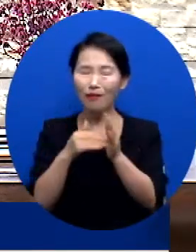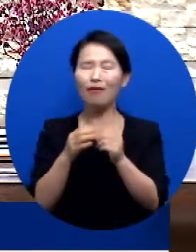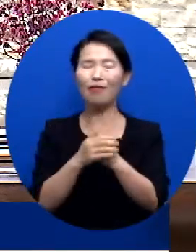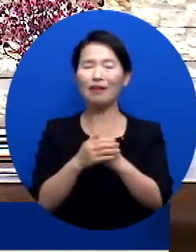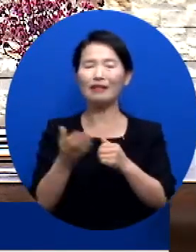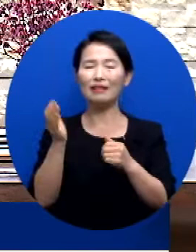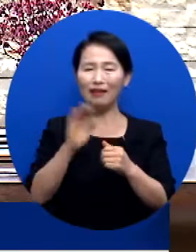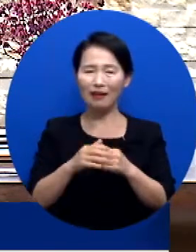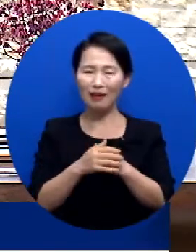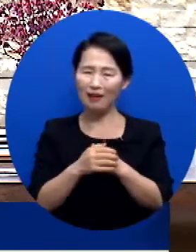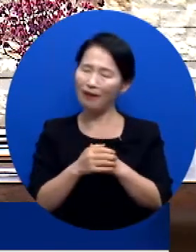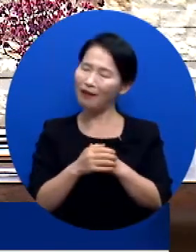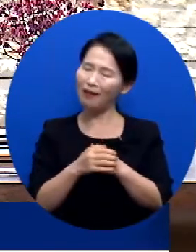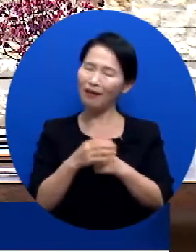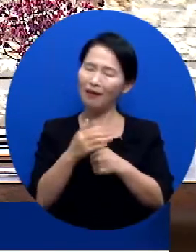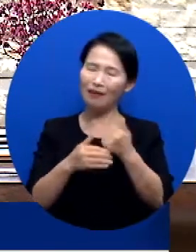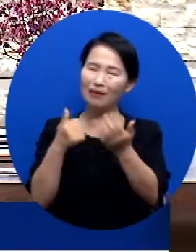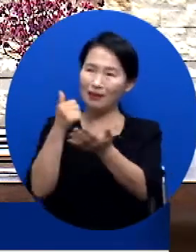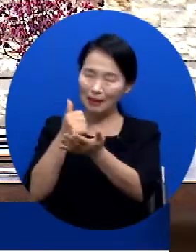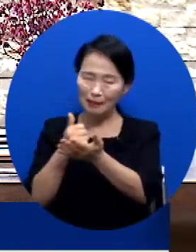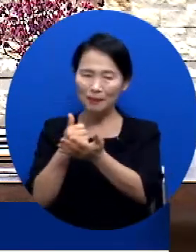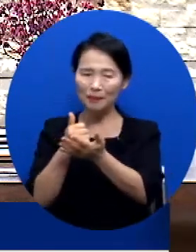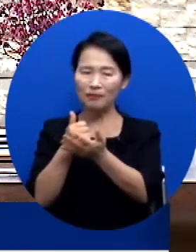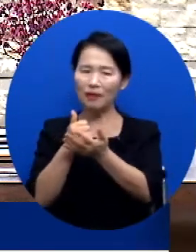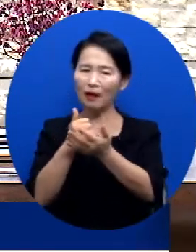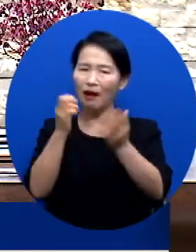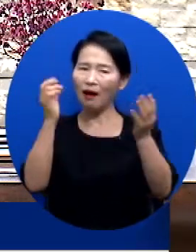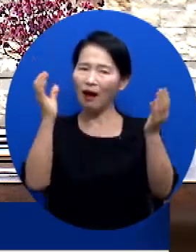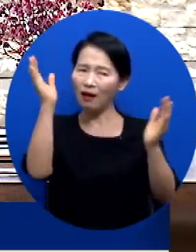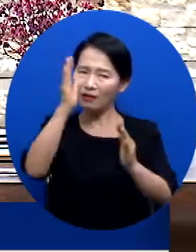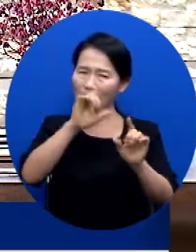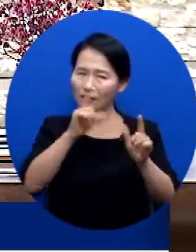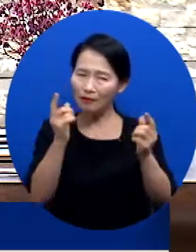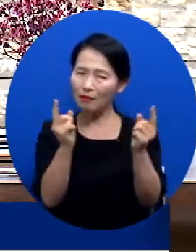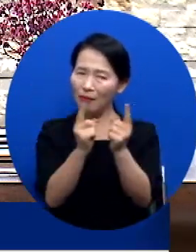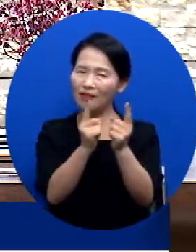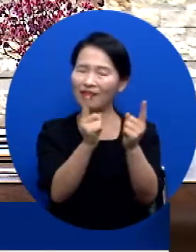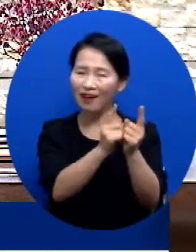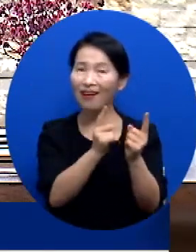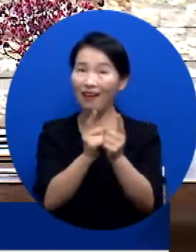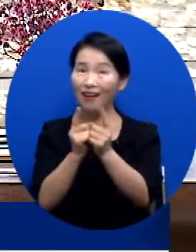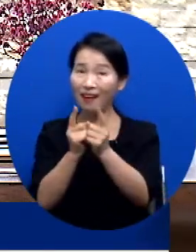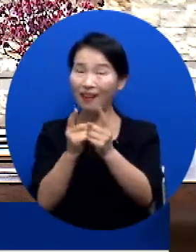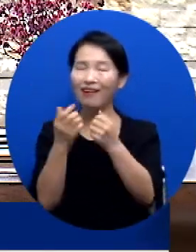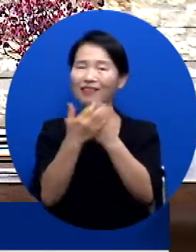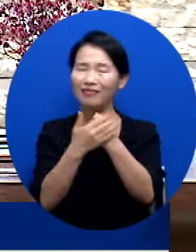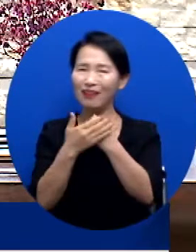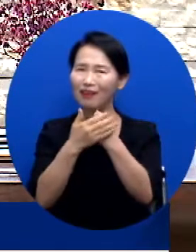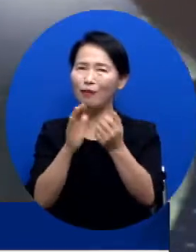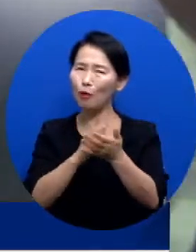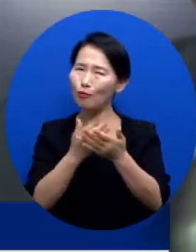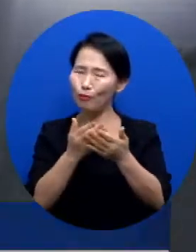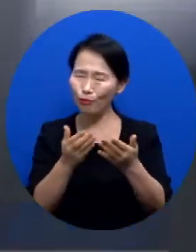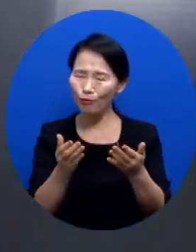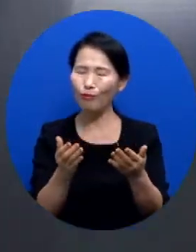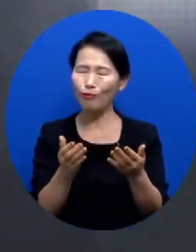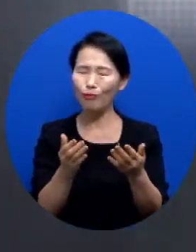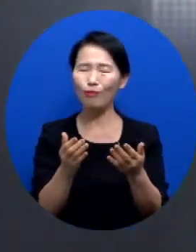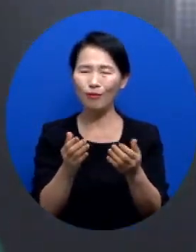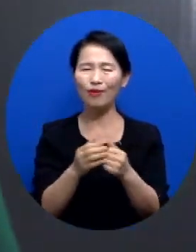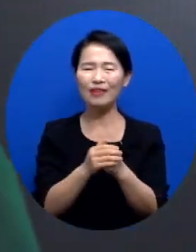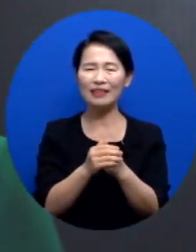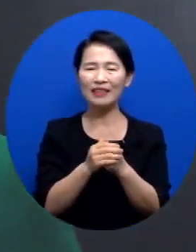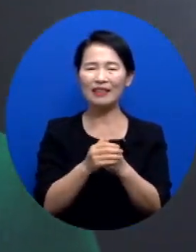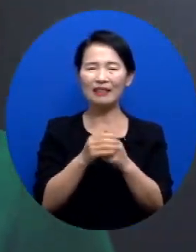하나님께서는 저들에게 다가간 것으로 하나님이 은혜를 베풀어 주셨구나.